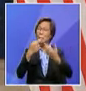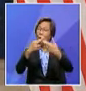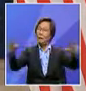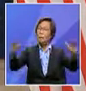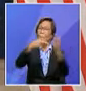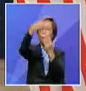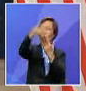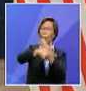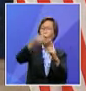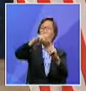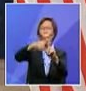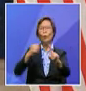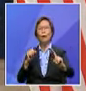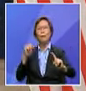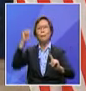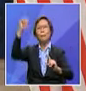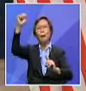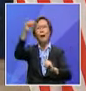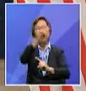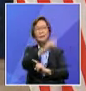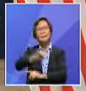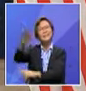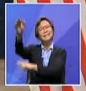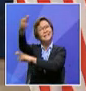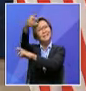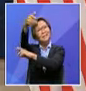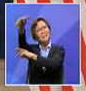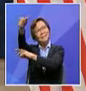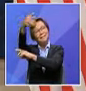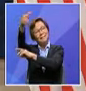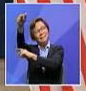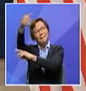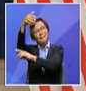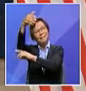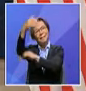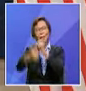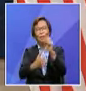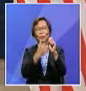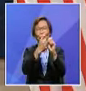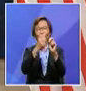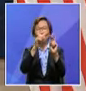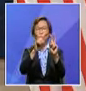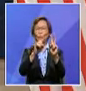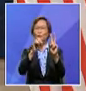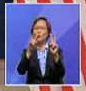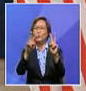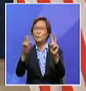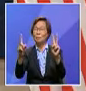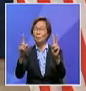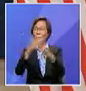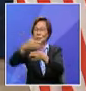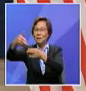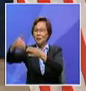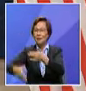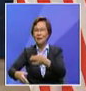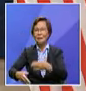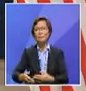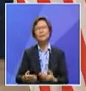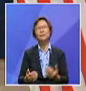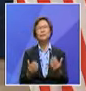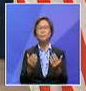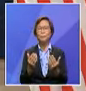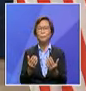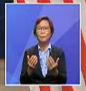program Bulan Kebangsaan dan Kibar Jalur Gemilang 2021. Sekian,